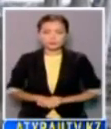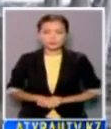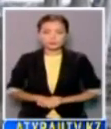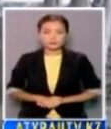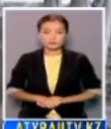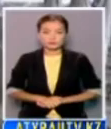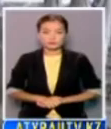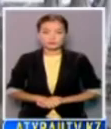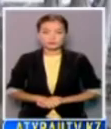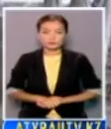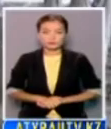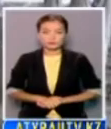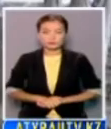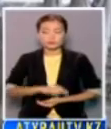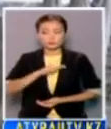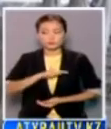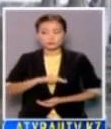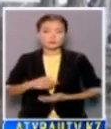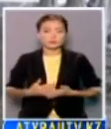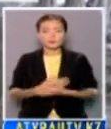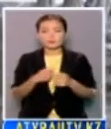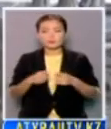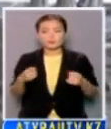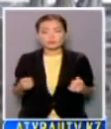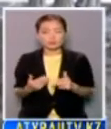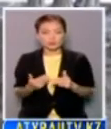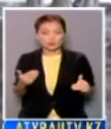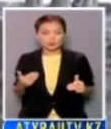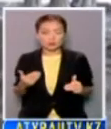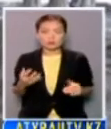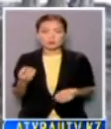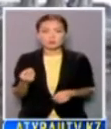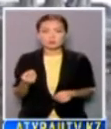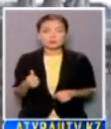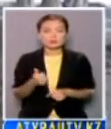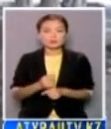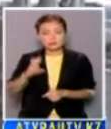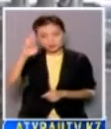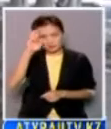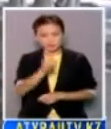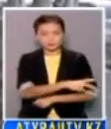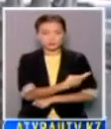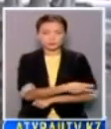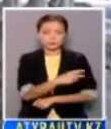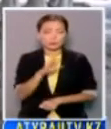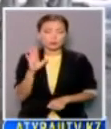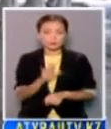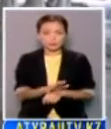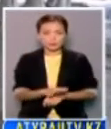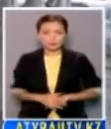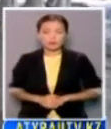Алайда жұмысты қайта іске қоспас бұрын жаңағы бас мемлекет санитарлық дәрігерінің